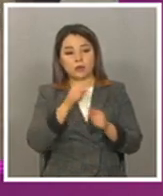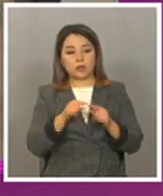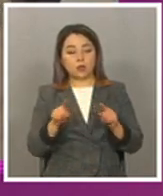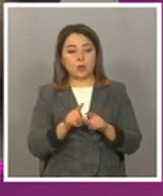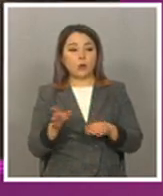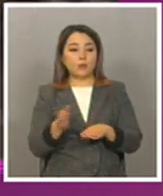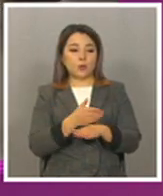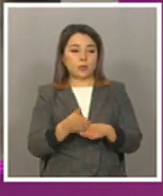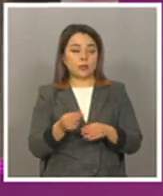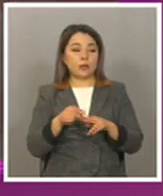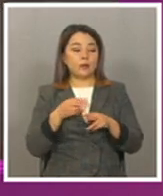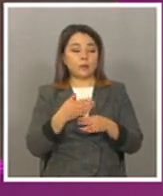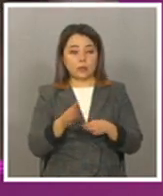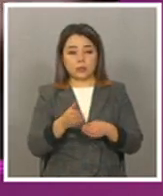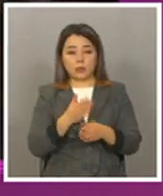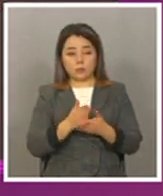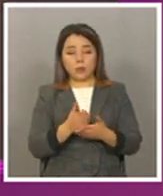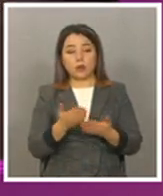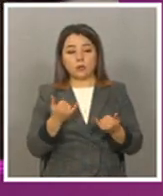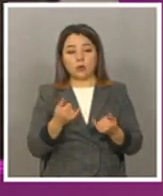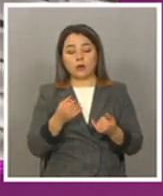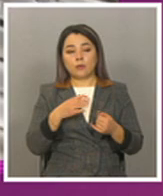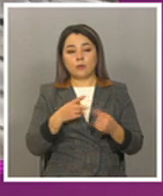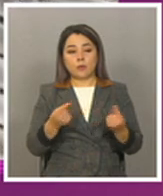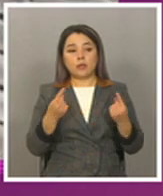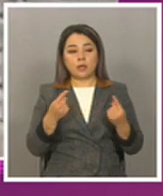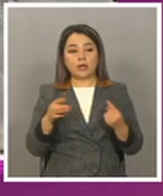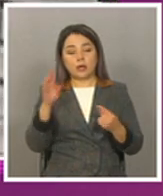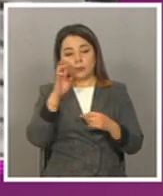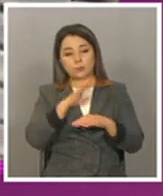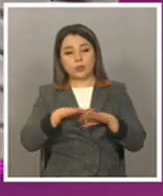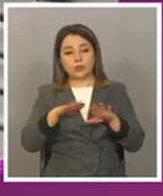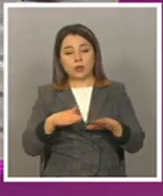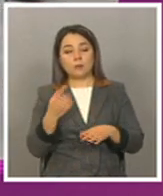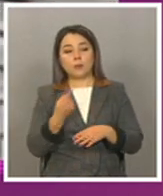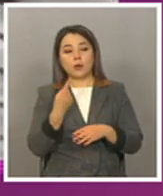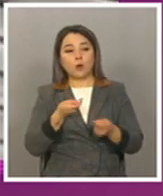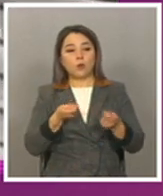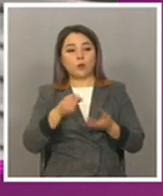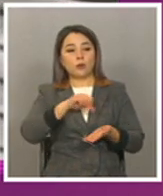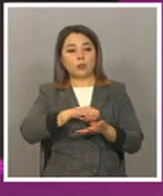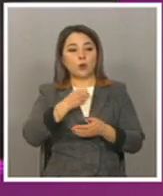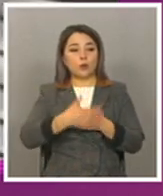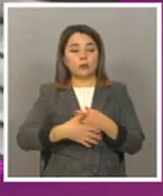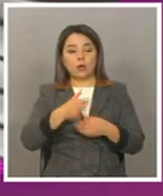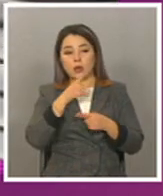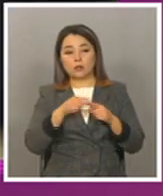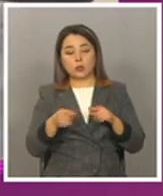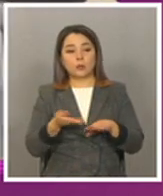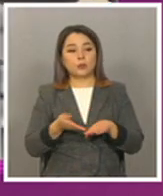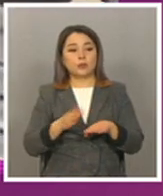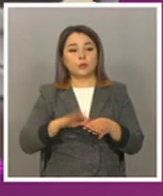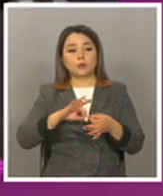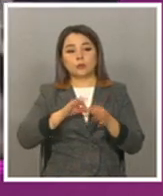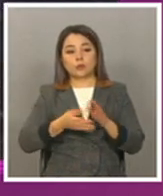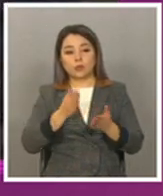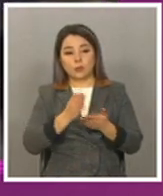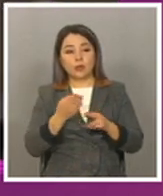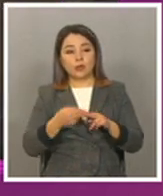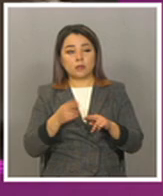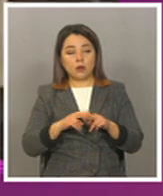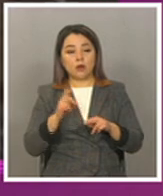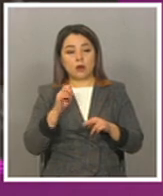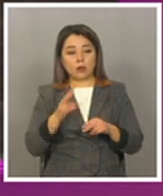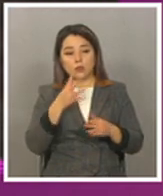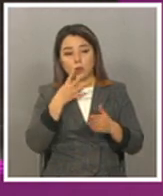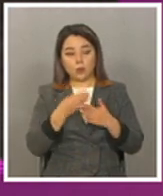отырды. Алайда, тым алып империяны бір орталықтан басқару, уақыт өте қиындай берді. Оның үстіне хандар